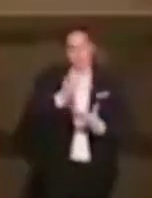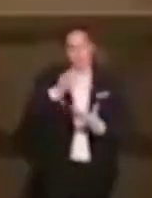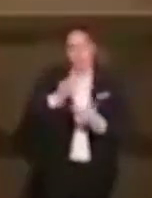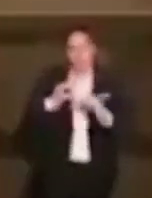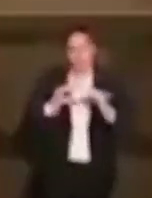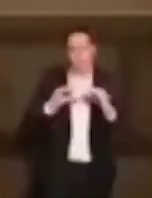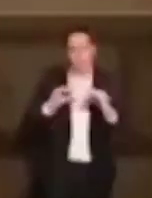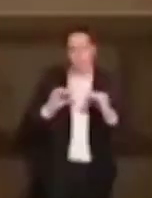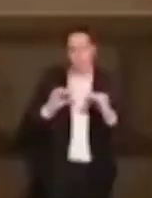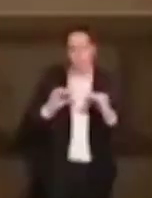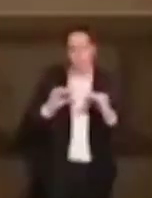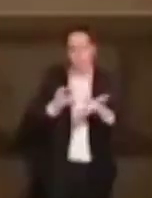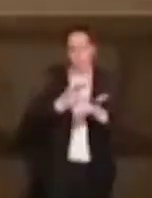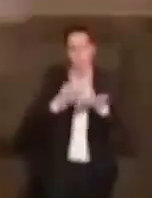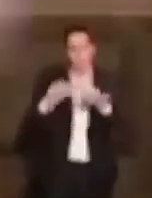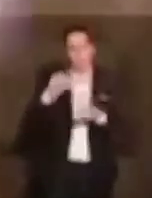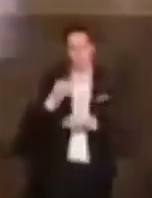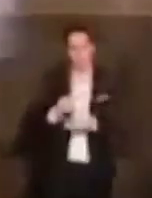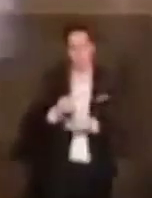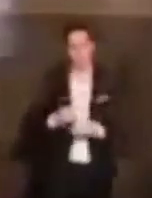است؟